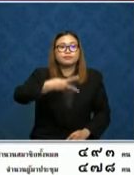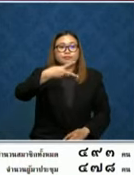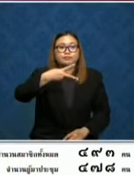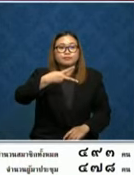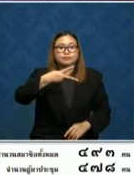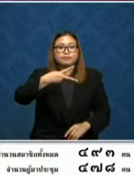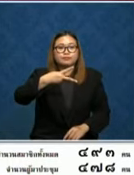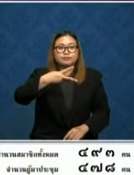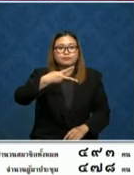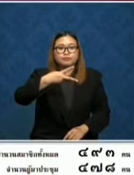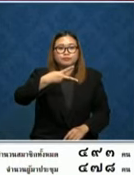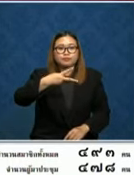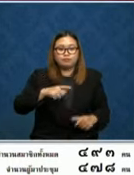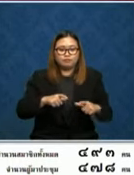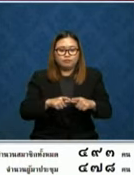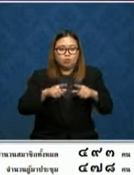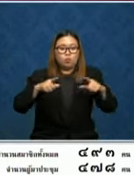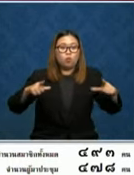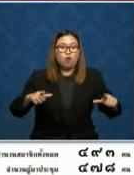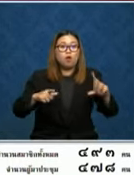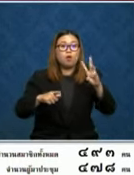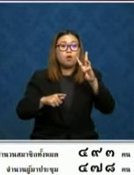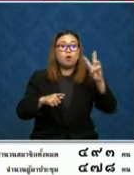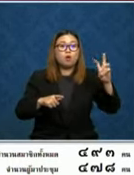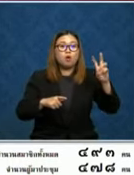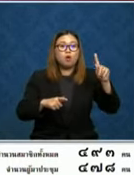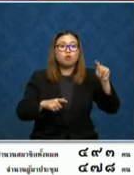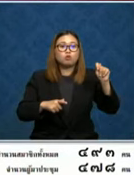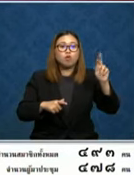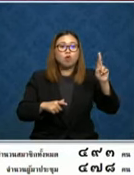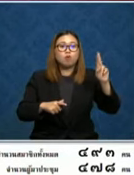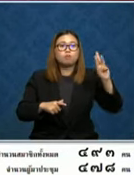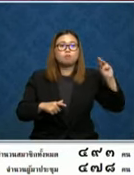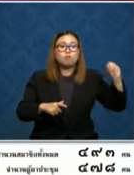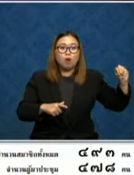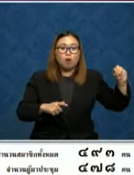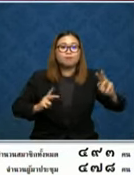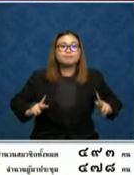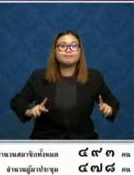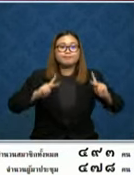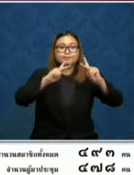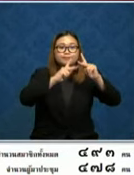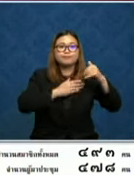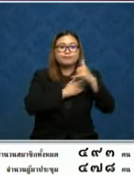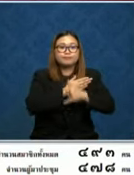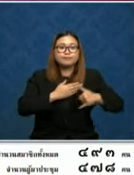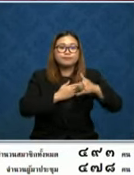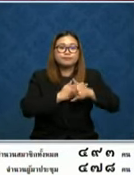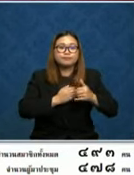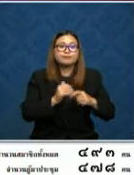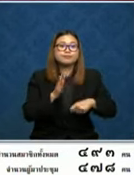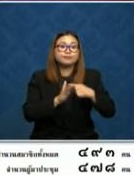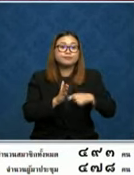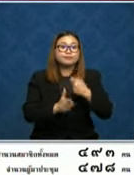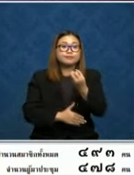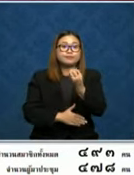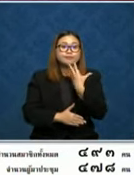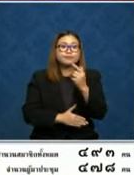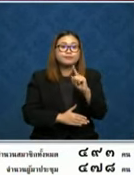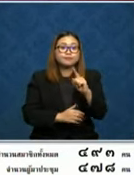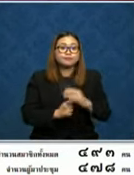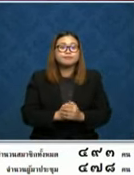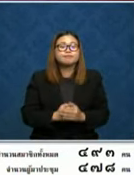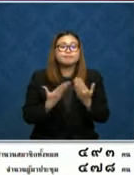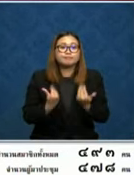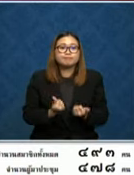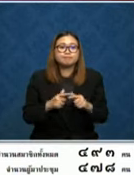พื้นที่ใช้สอย600ตารางเมตรโดยกระทรวงการต่างประเทศได้ให้เหตุผลนะครับว่าปัจจุบันอาจไม่เพีย